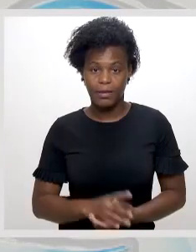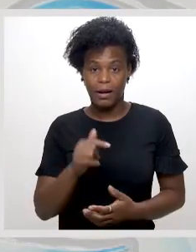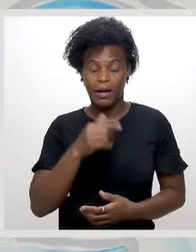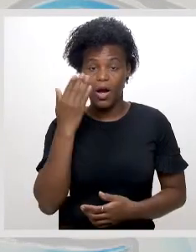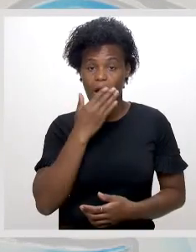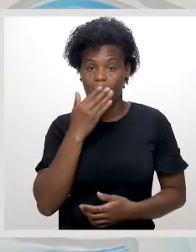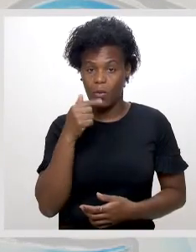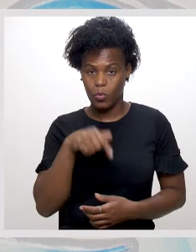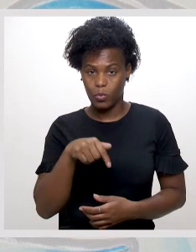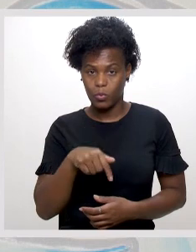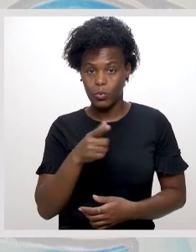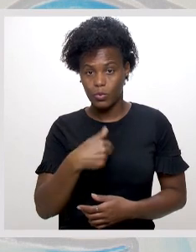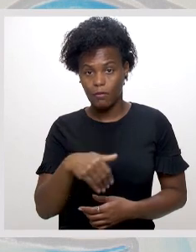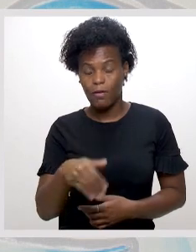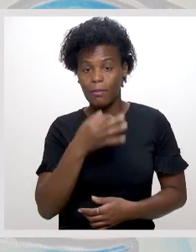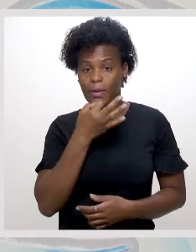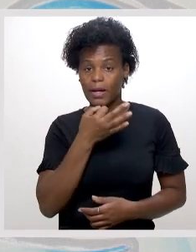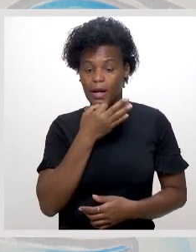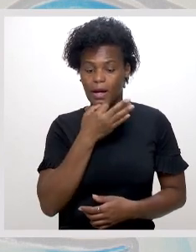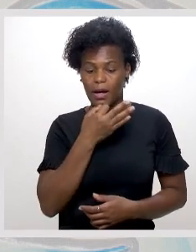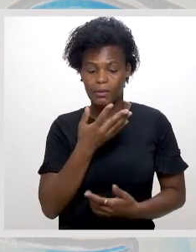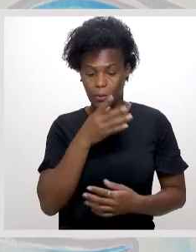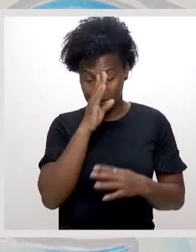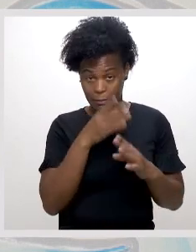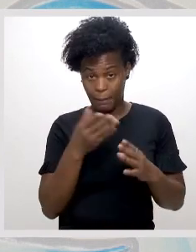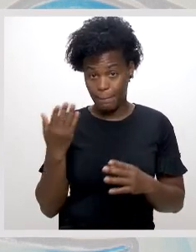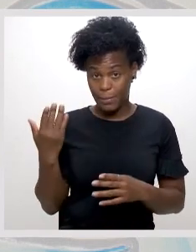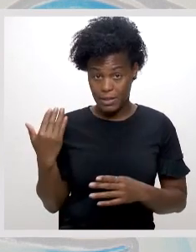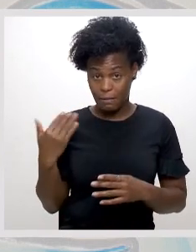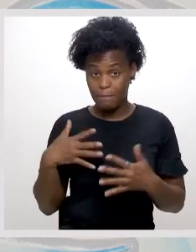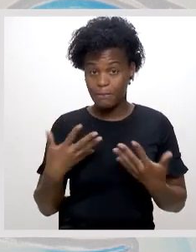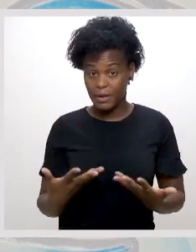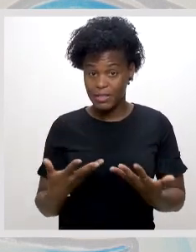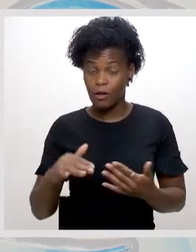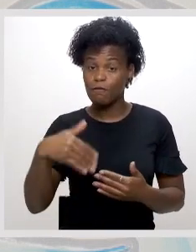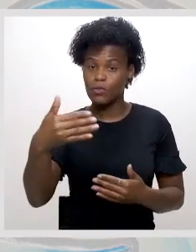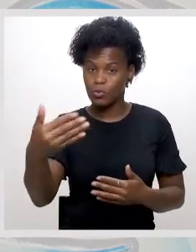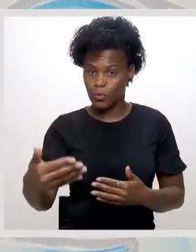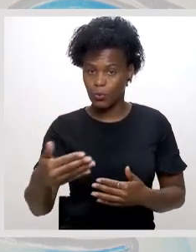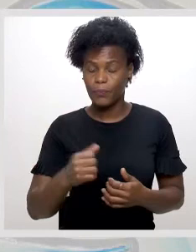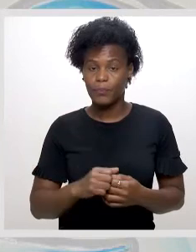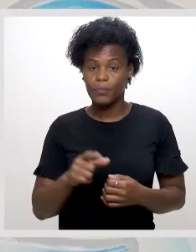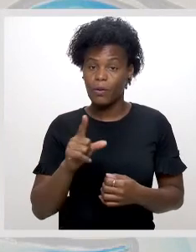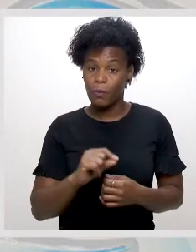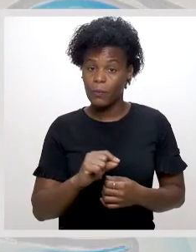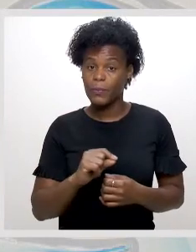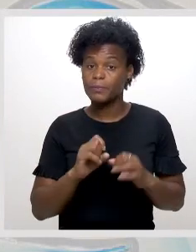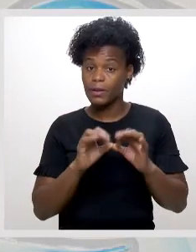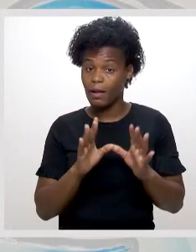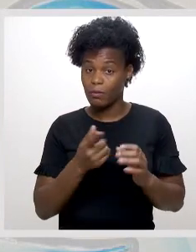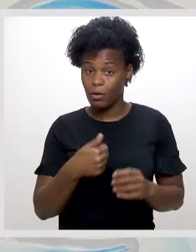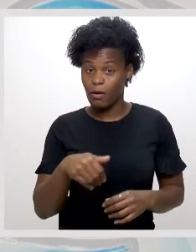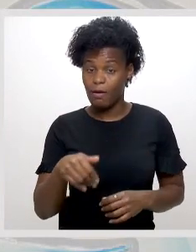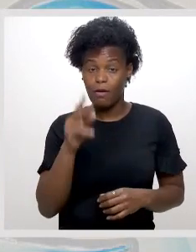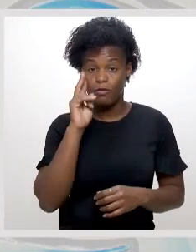Dans le cours d'aujourd'hui, nous avons parlé d'événements passés, présents et futurs. Et évidemment, on